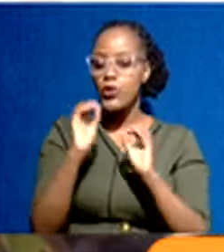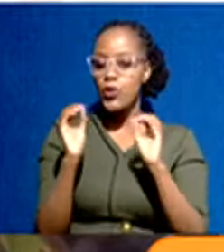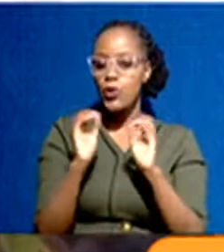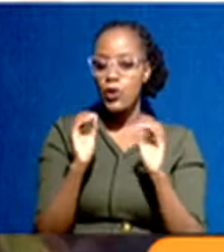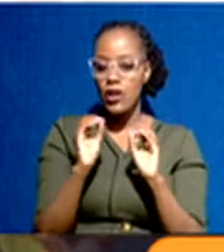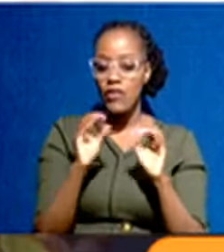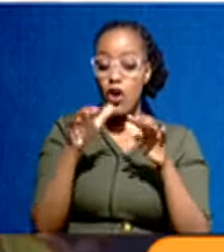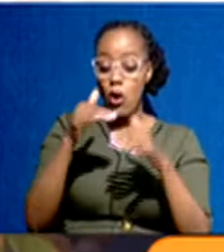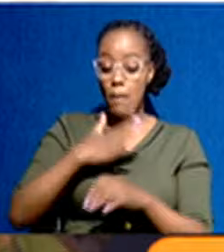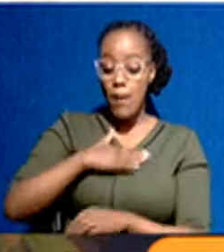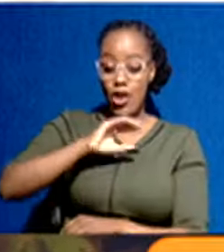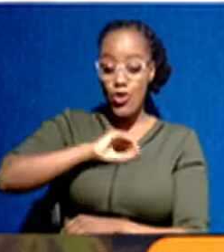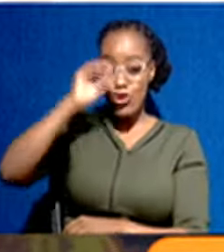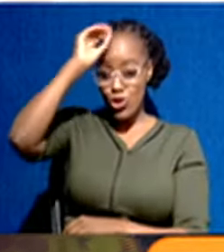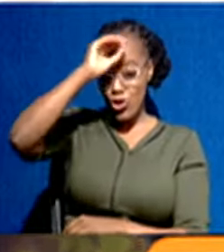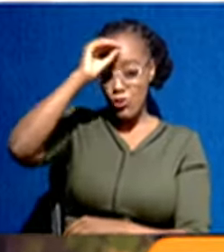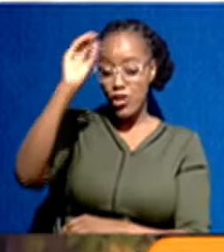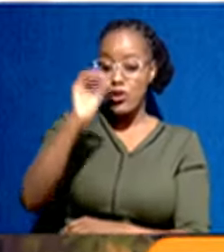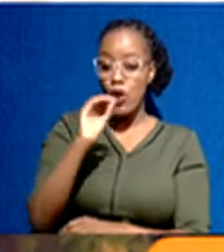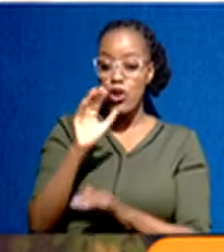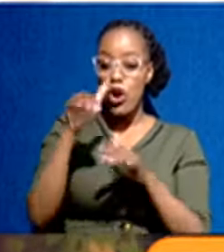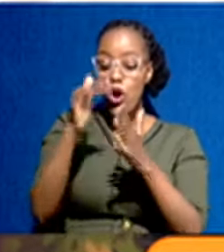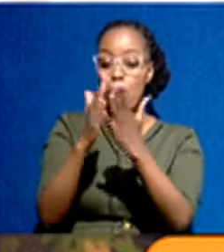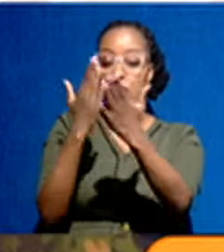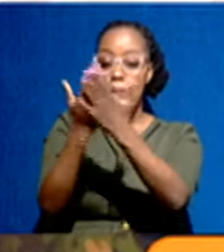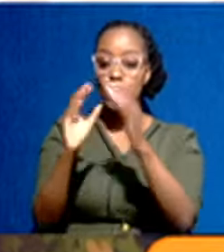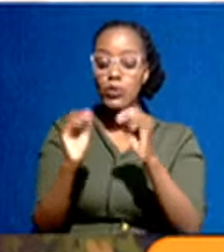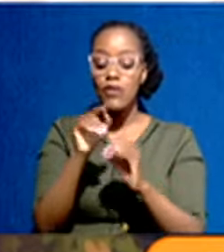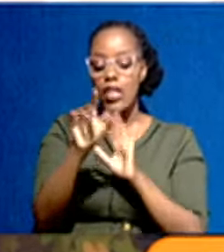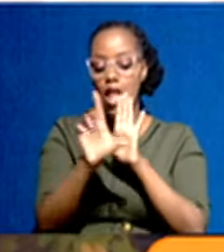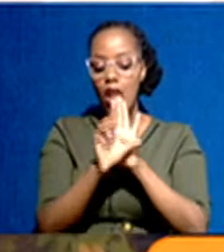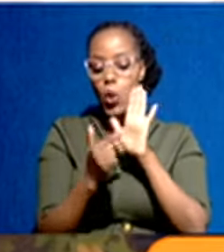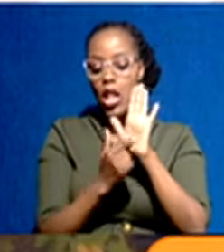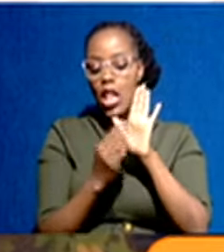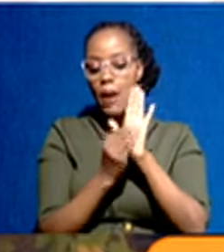sio maoni yangu, and it is not a suggestion. Ni sheria.